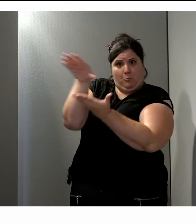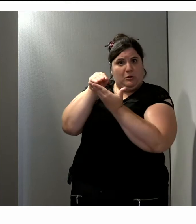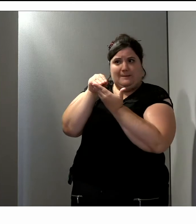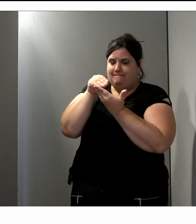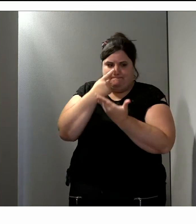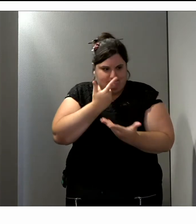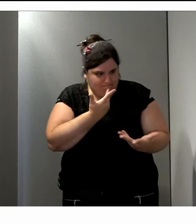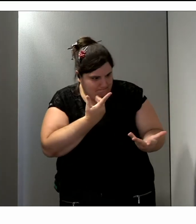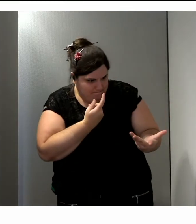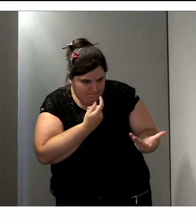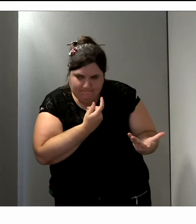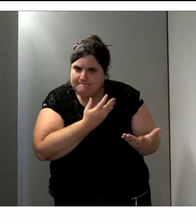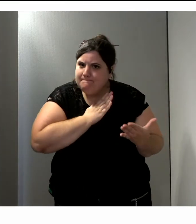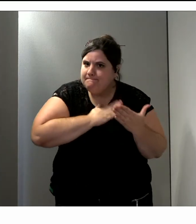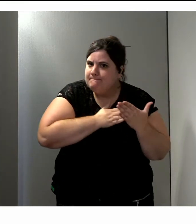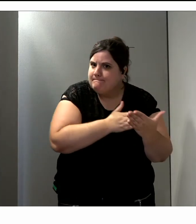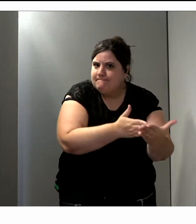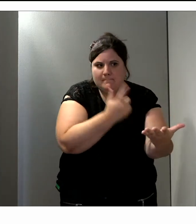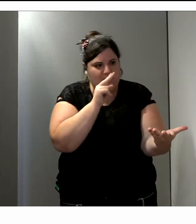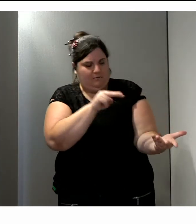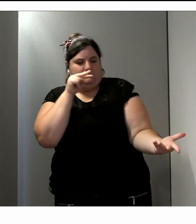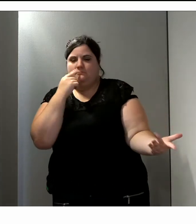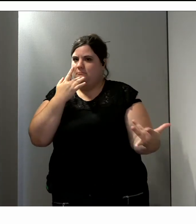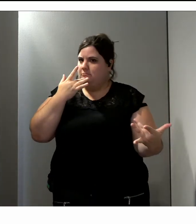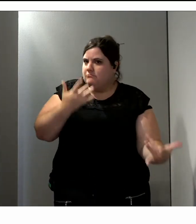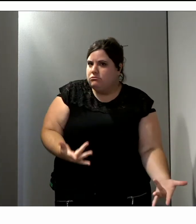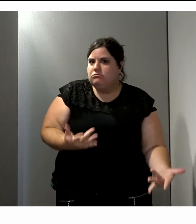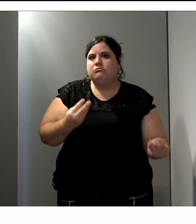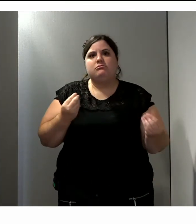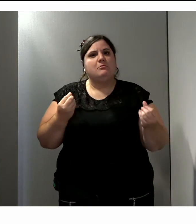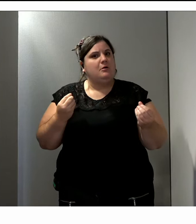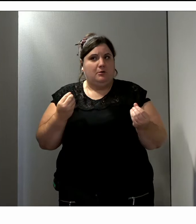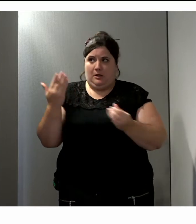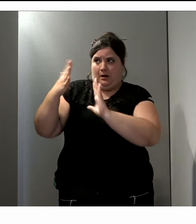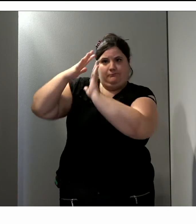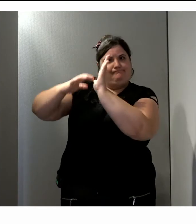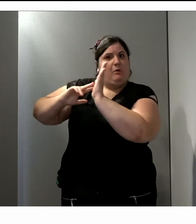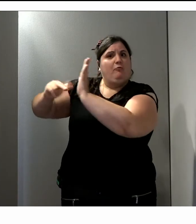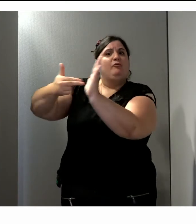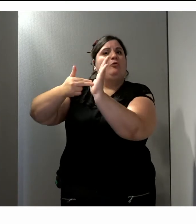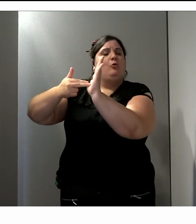le modèle de handicap basé sur les droits de l'homme tel qu'il est convenu par la Convention